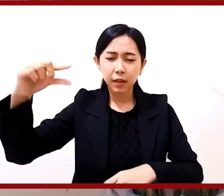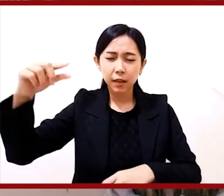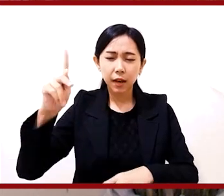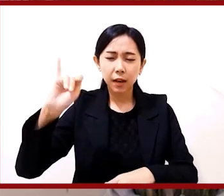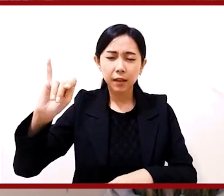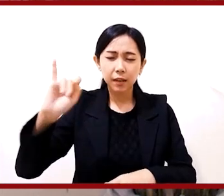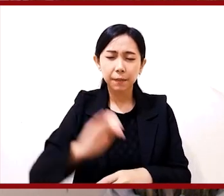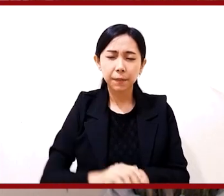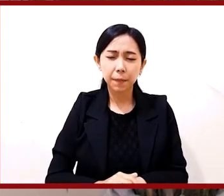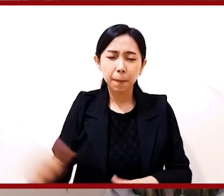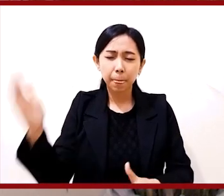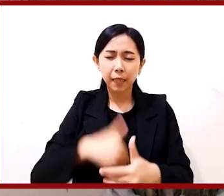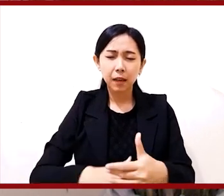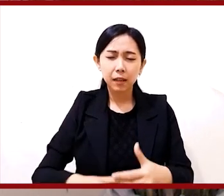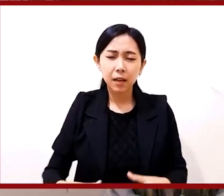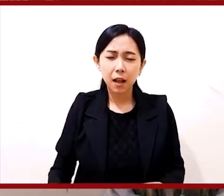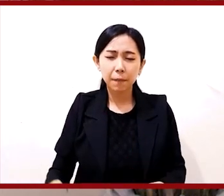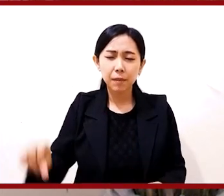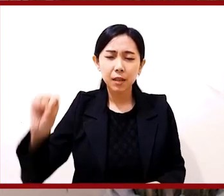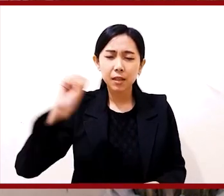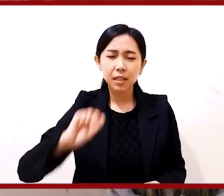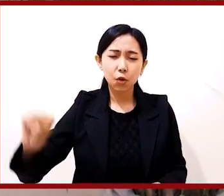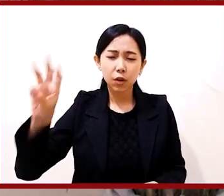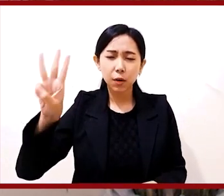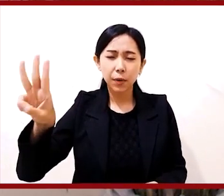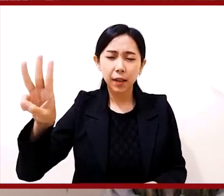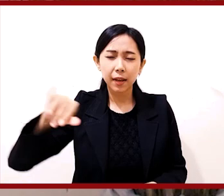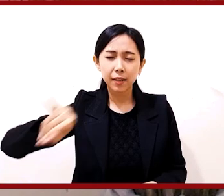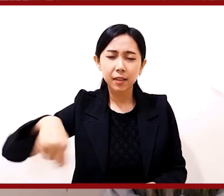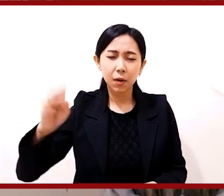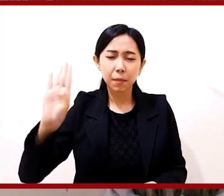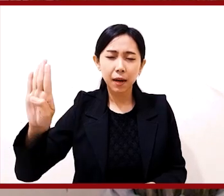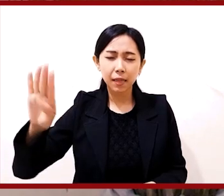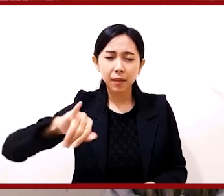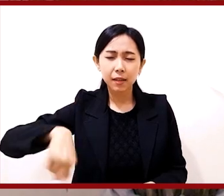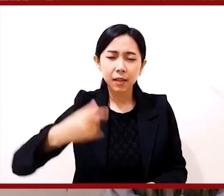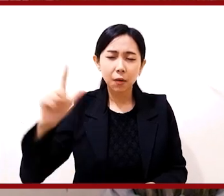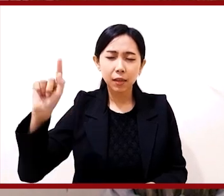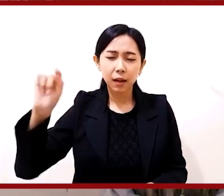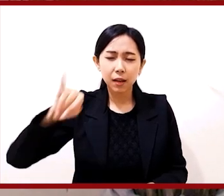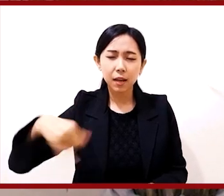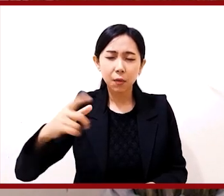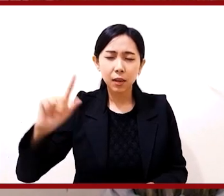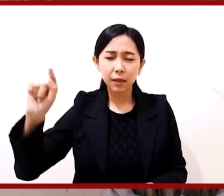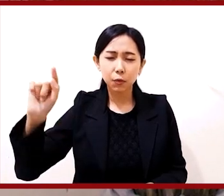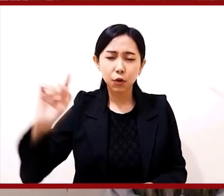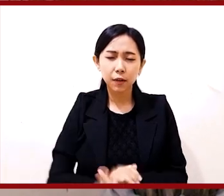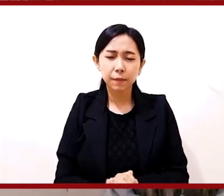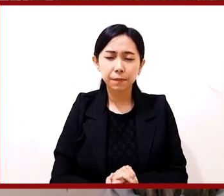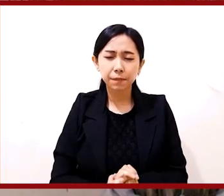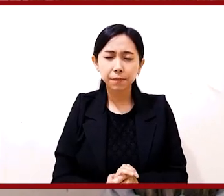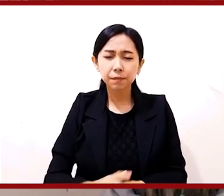Gereja Kristen Indonesia dalam lingkup Sinode Wilayah Jawa Barat, Jawa Tengah, Jawa